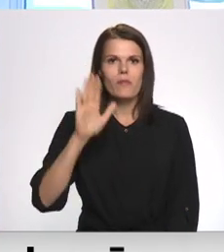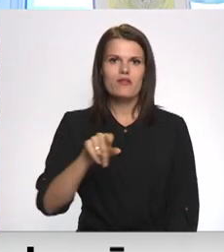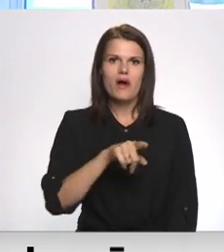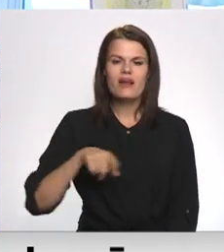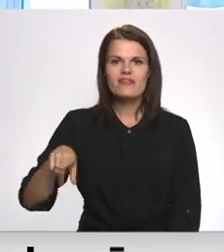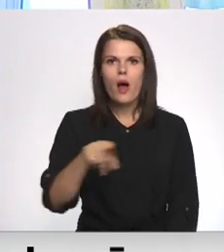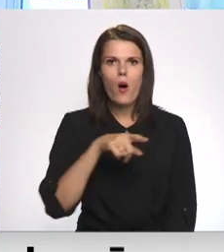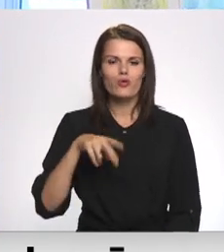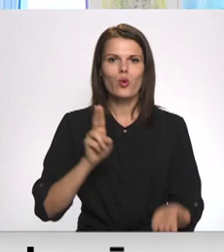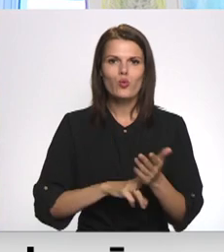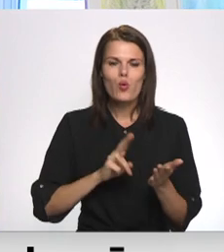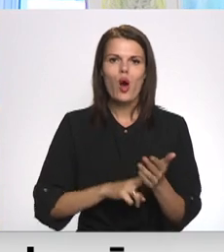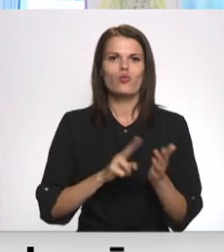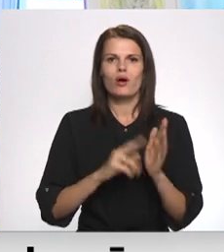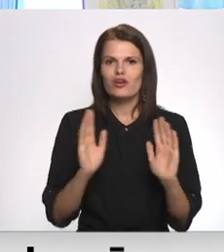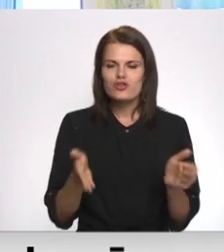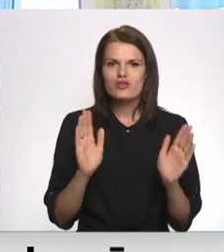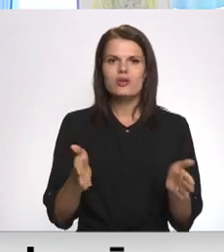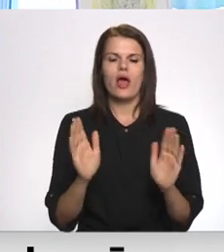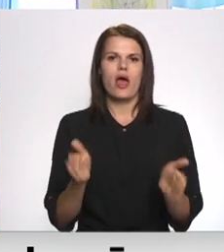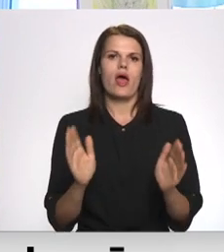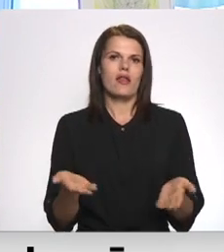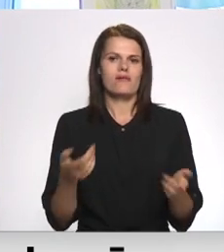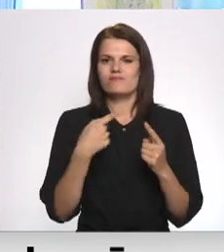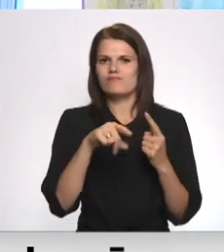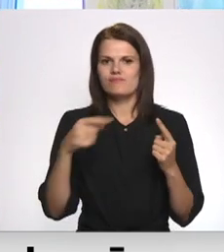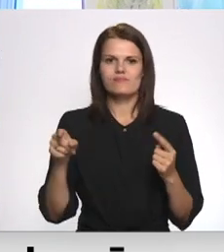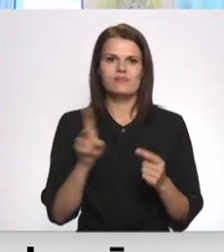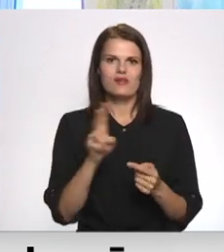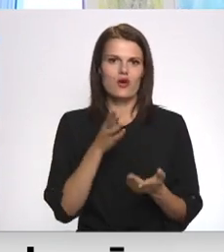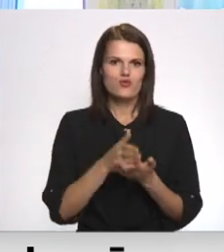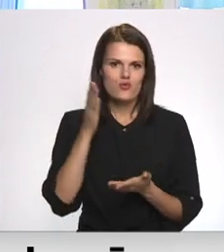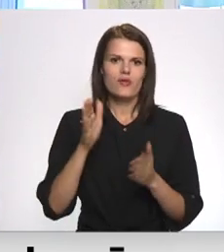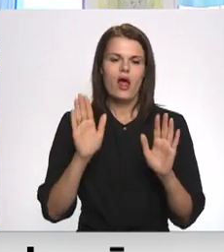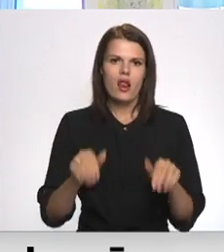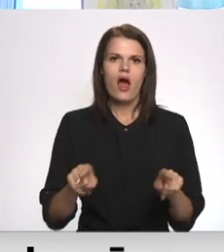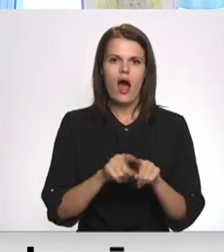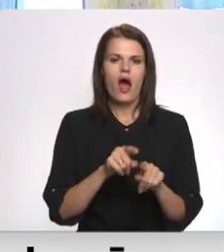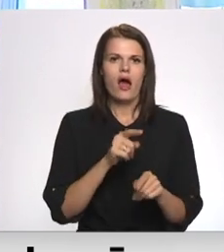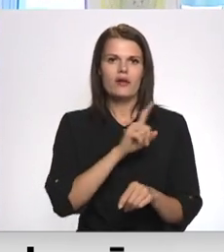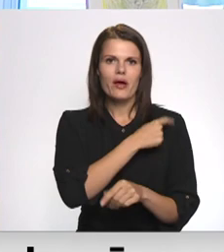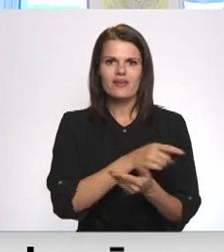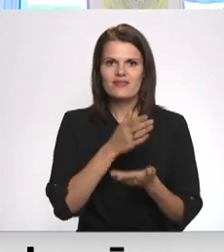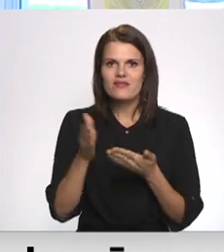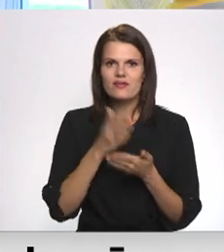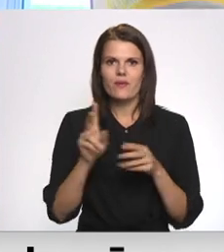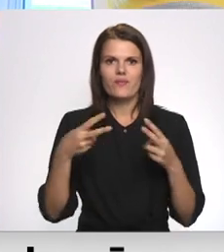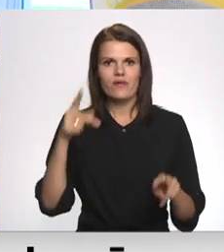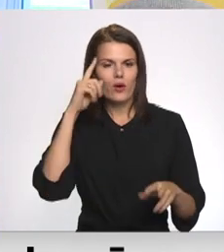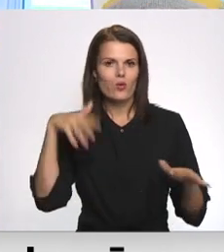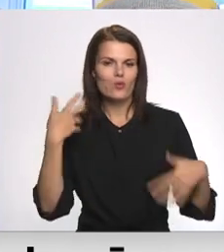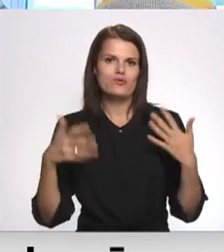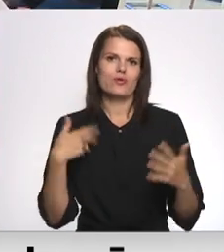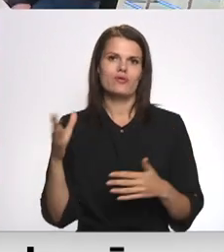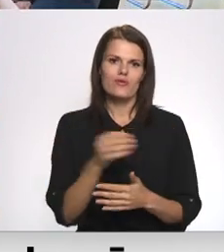Lai domā par tautu, to paši nodokļi, tie paši ceļi, tie paši, nu, viss, kas principā notiek, lai arī medicīna sakārto, lai nav jāuztraucās, jāiet viss par